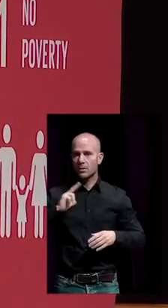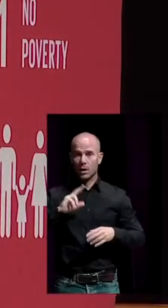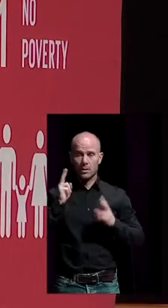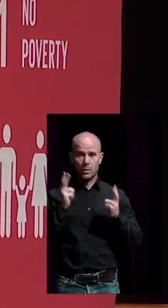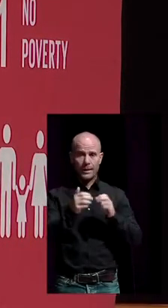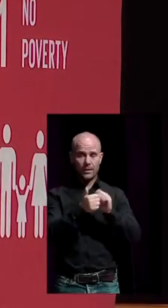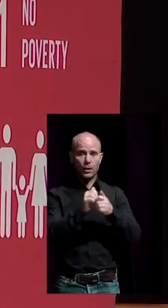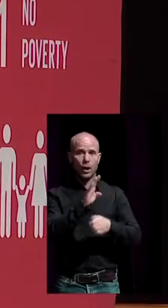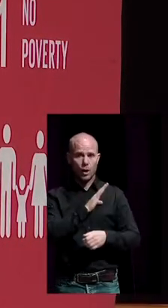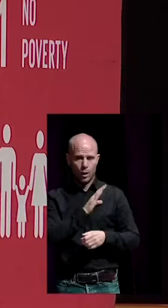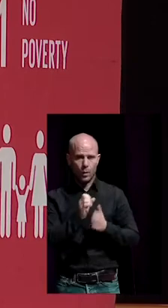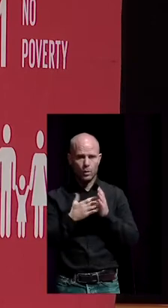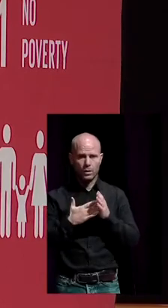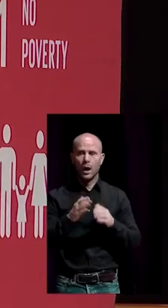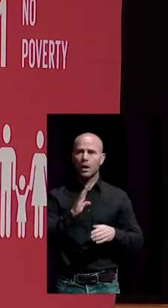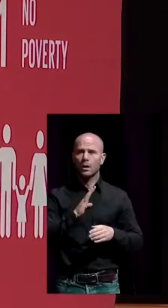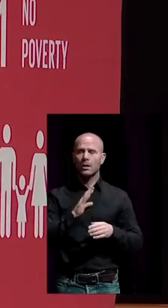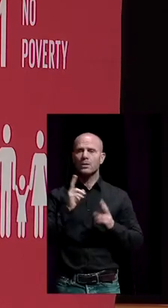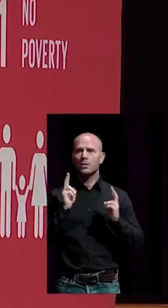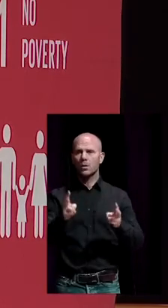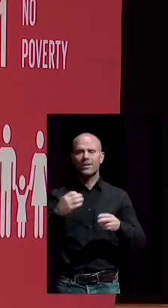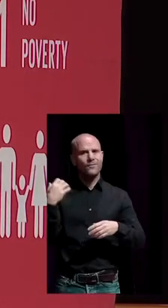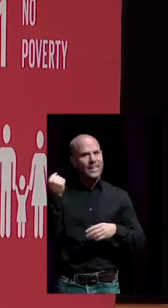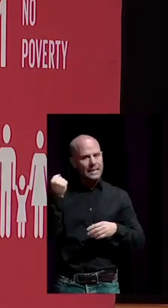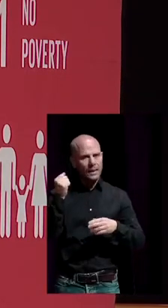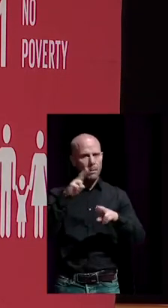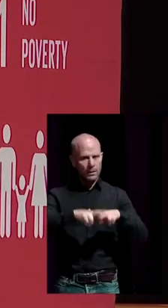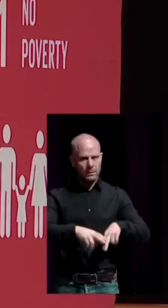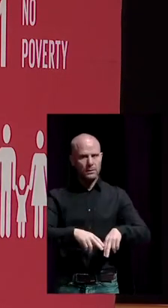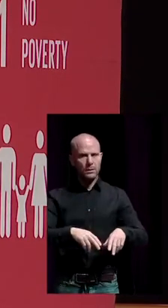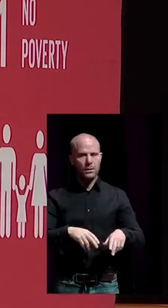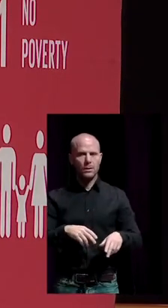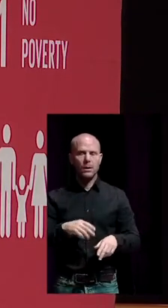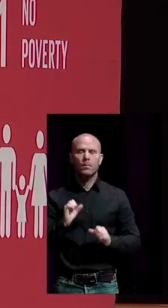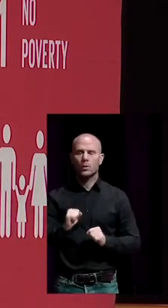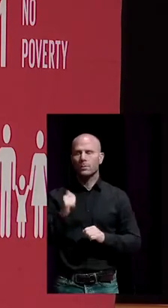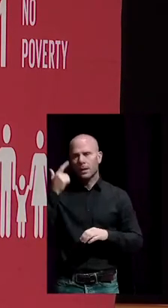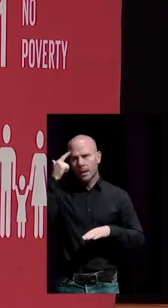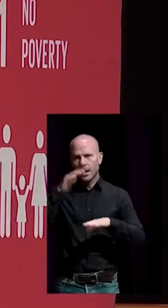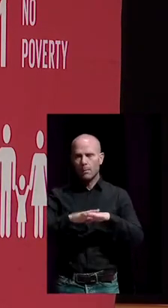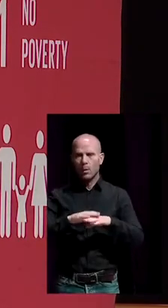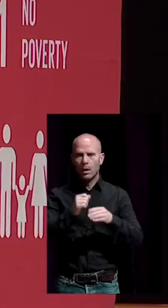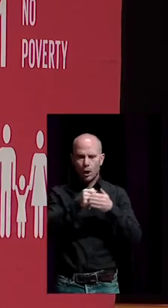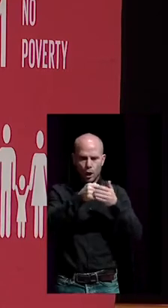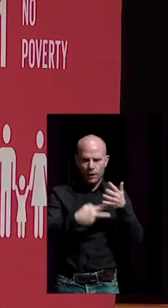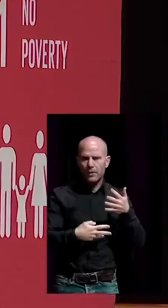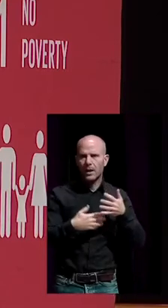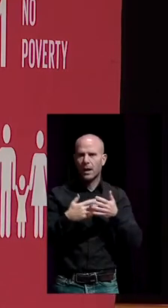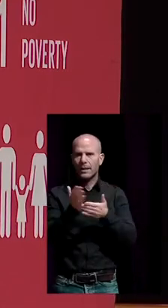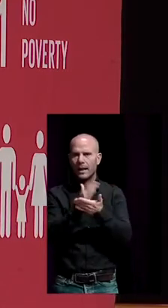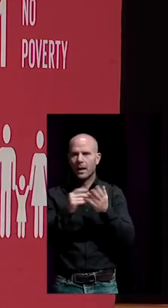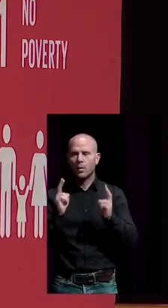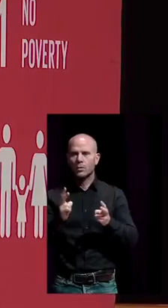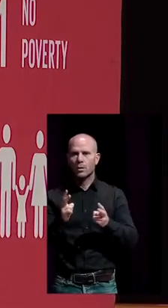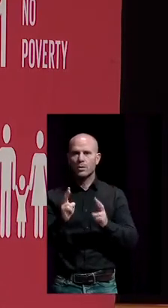idrotten har, eftersom det fyller en sån viktig funktion, så måste man ju också tänka på alla de andra bitarna som faktiskt